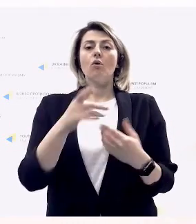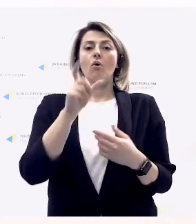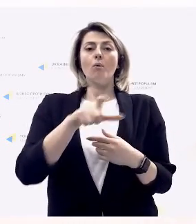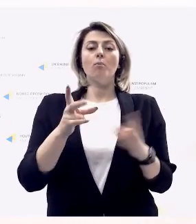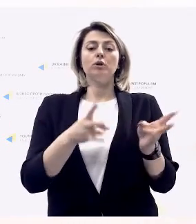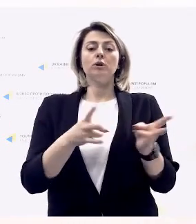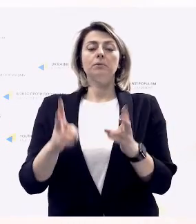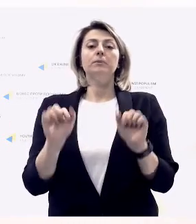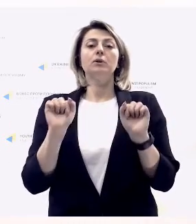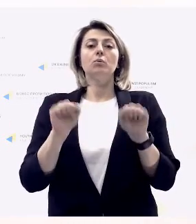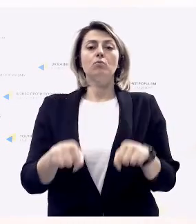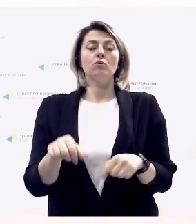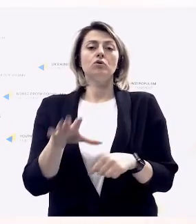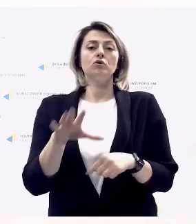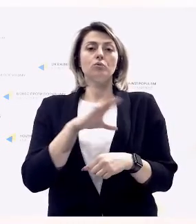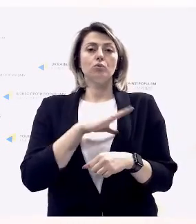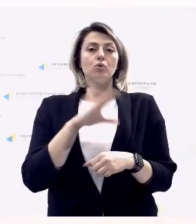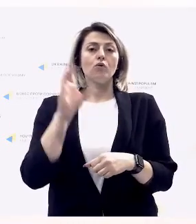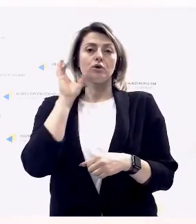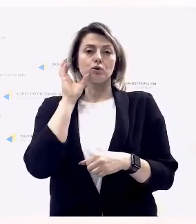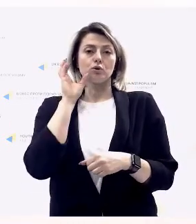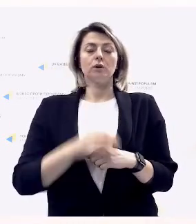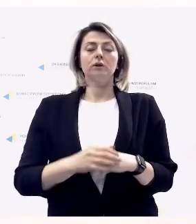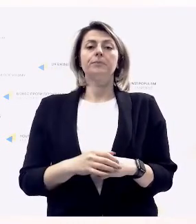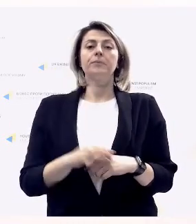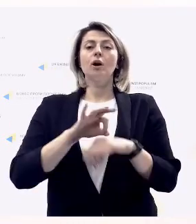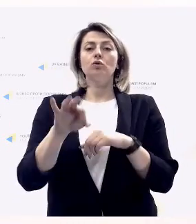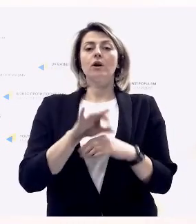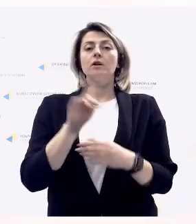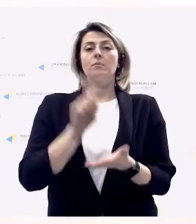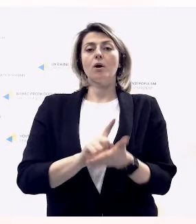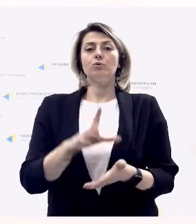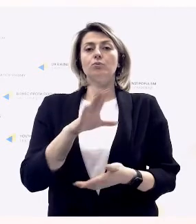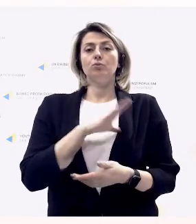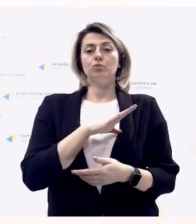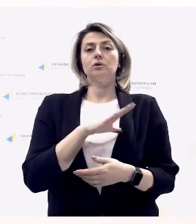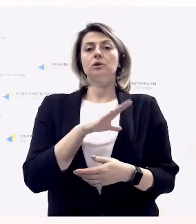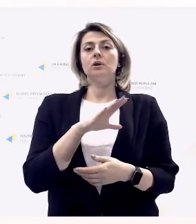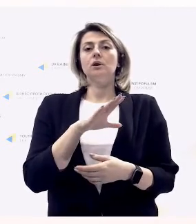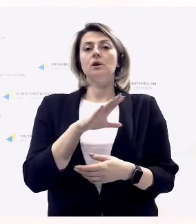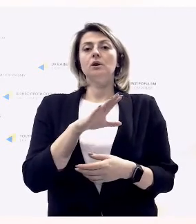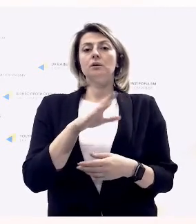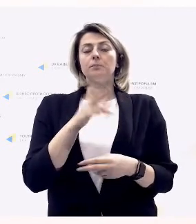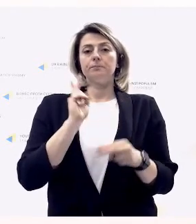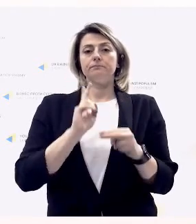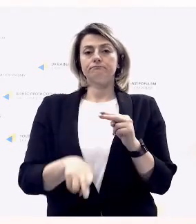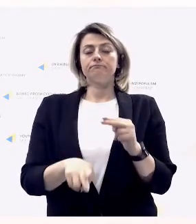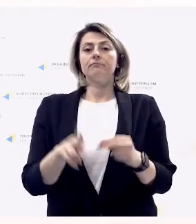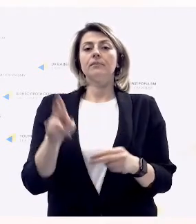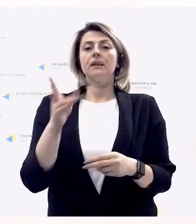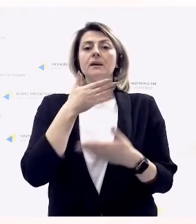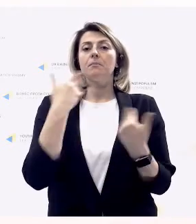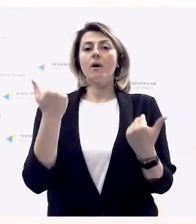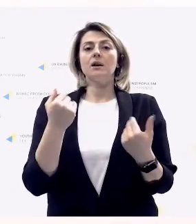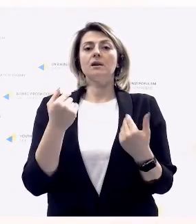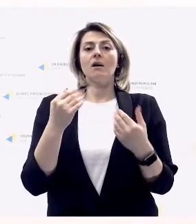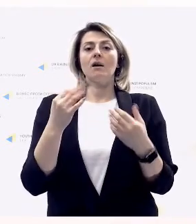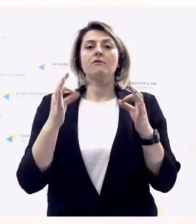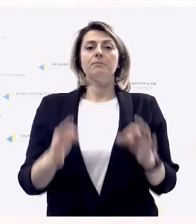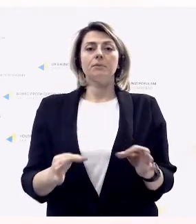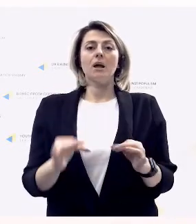було вислухати. Катування мають припинитися, немає ніяких виправдань і не можна